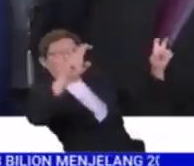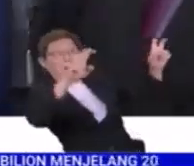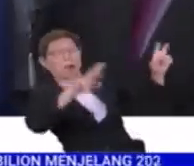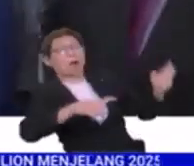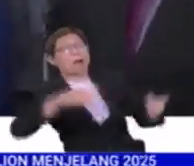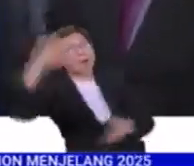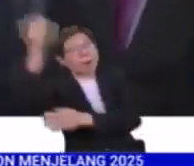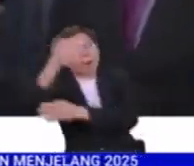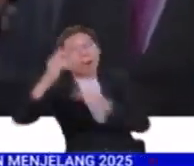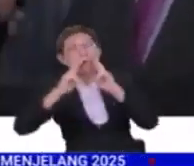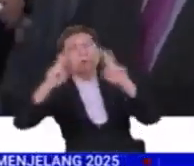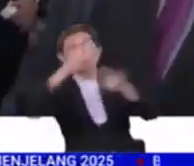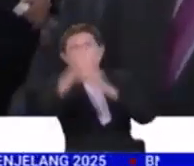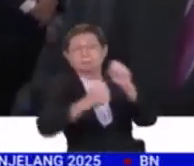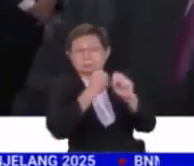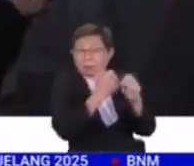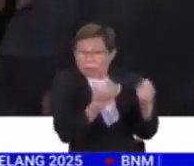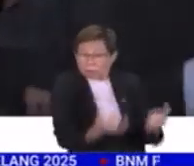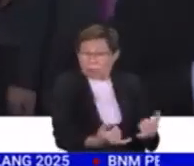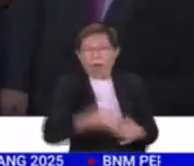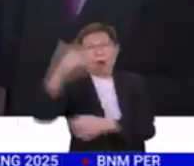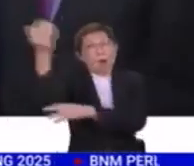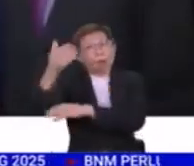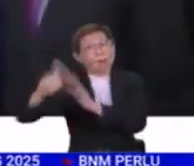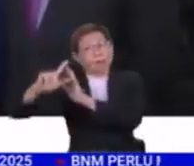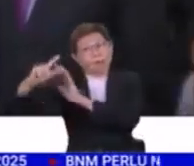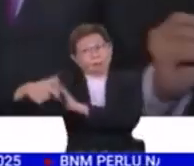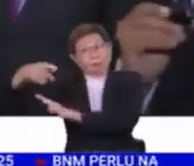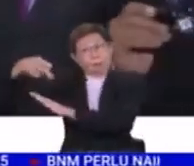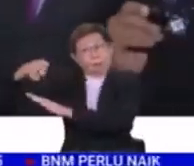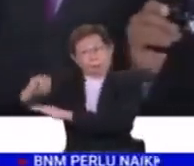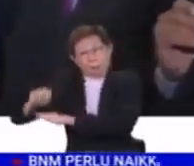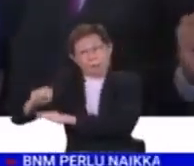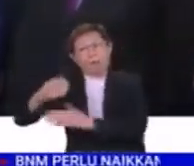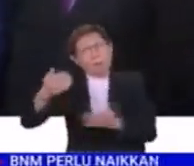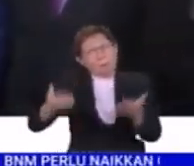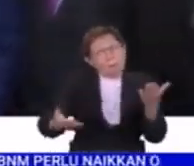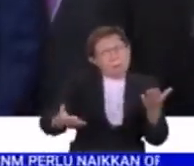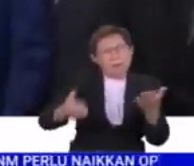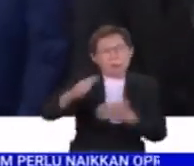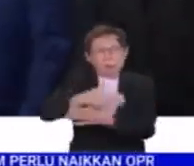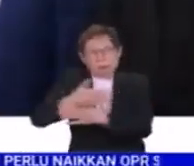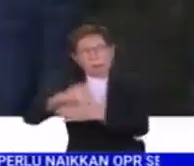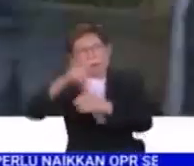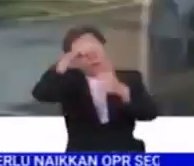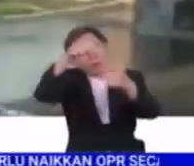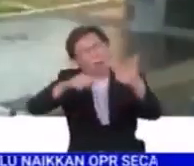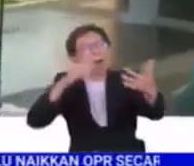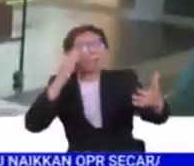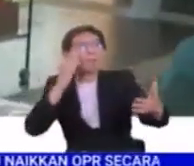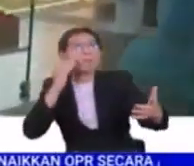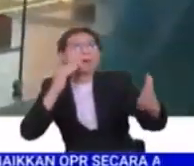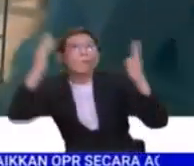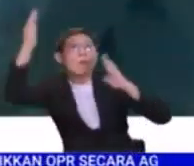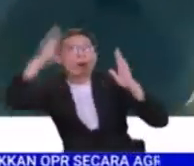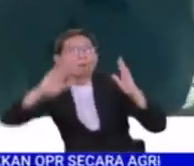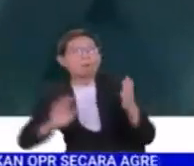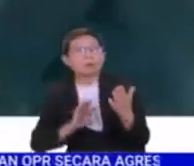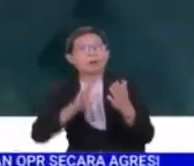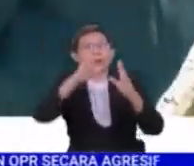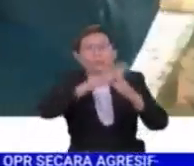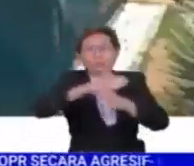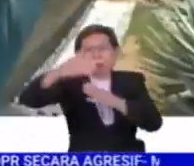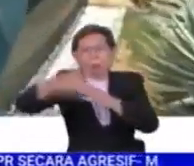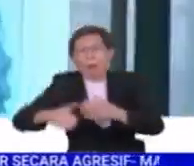sesi debat umum tahun ini dalam ucapannya nanti Perdana Menteri dijangka berkongsi beberapa pengalaman Malaysia dalam menangani